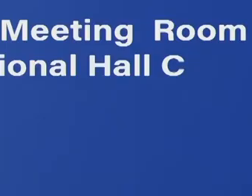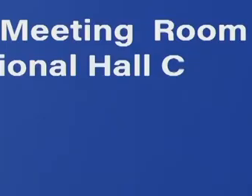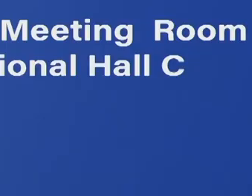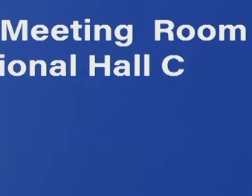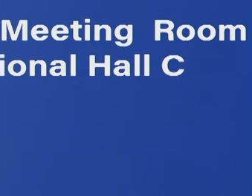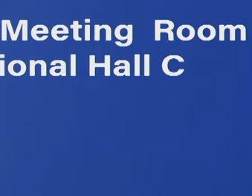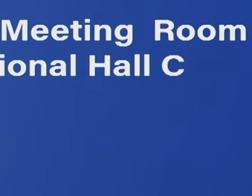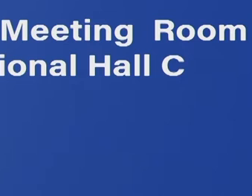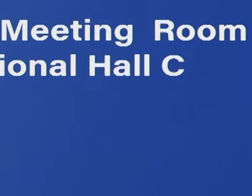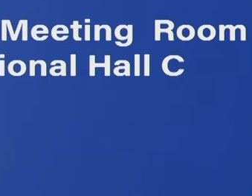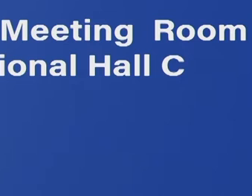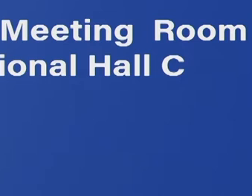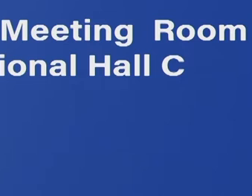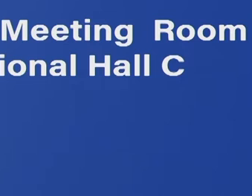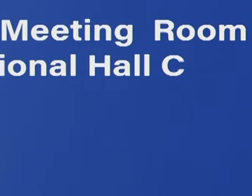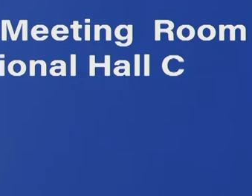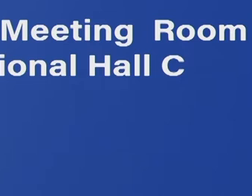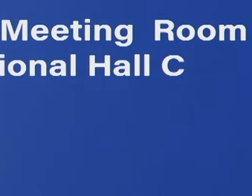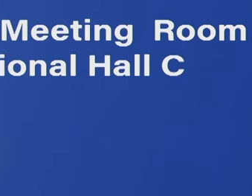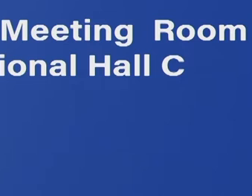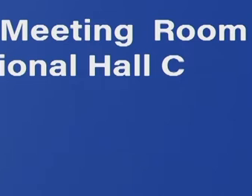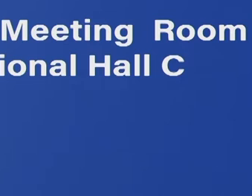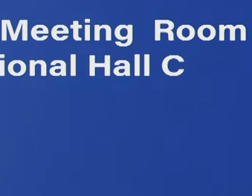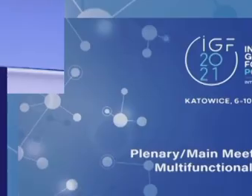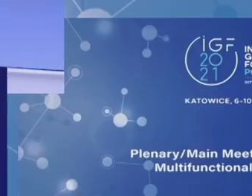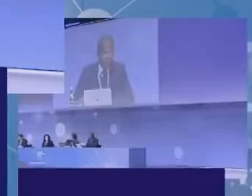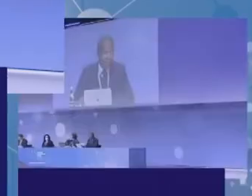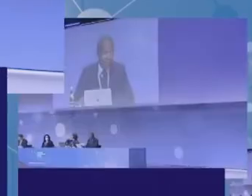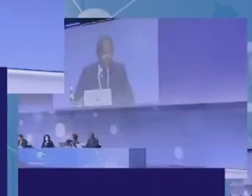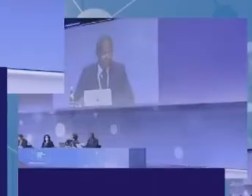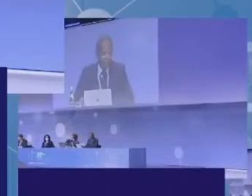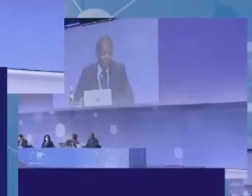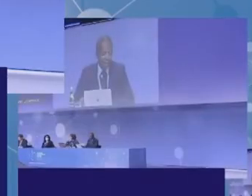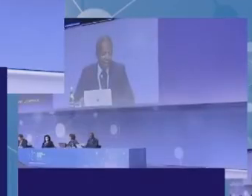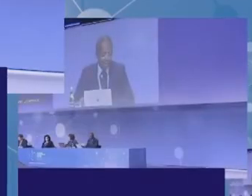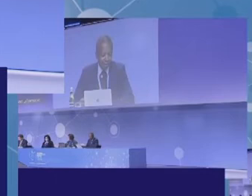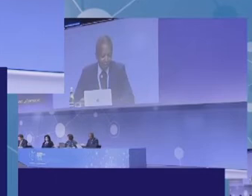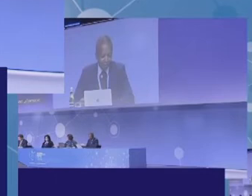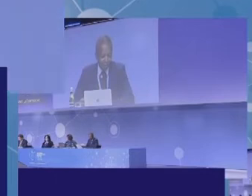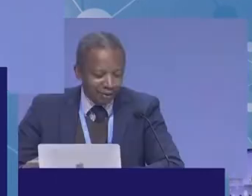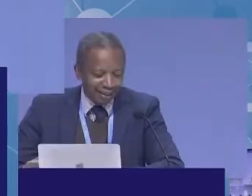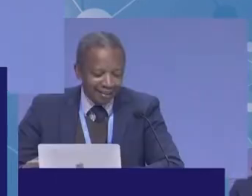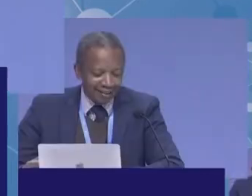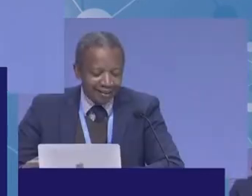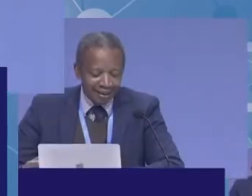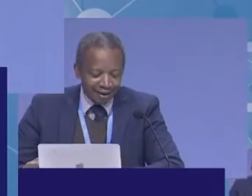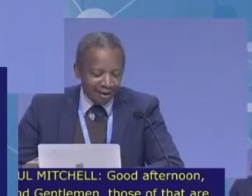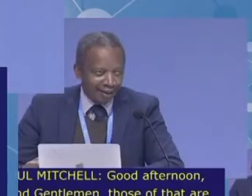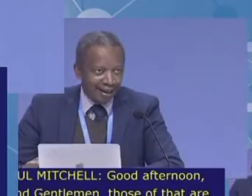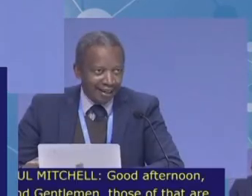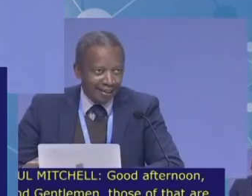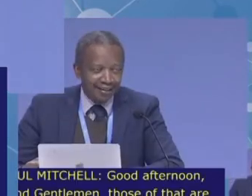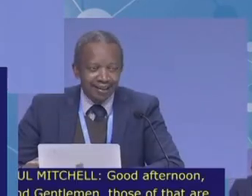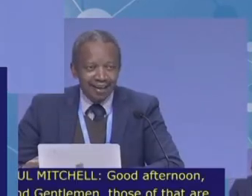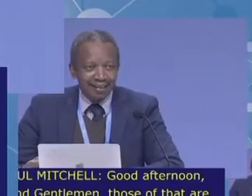Good afternoon, ladies and gentlemen, those of us who are with us, and good evening and good morning. سيدات والسادة، كل من